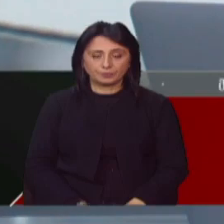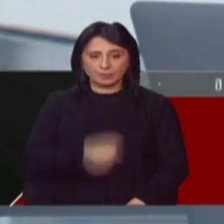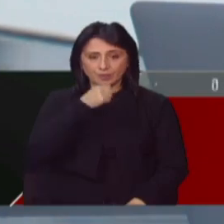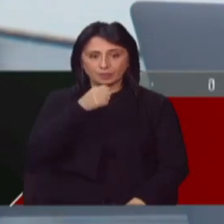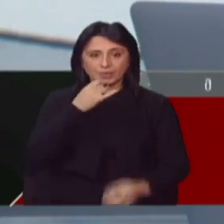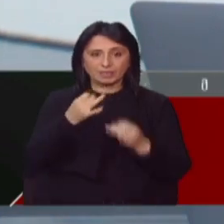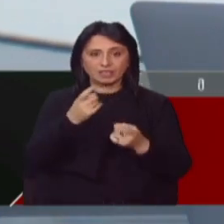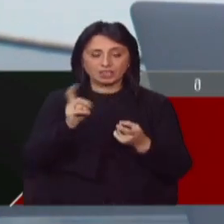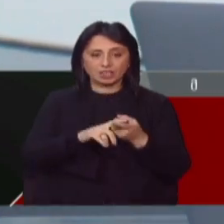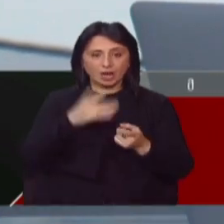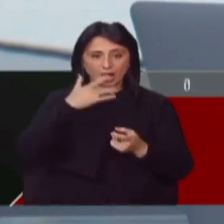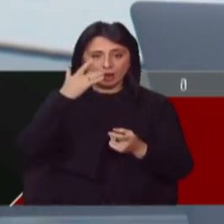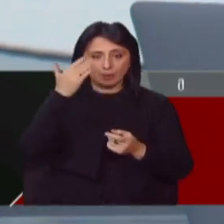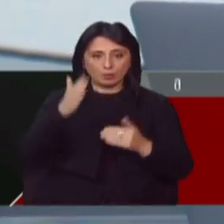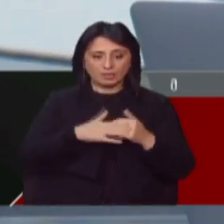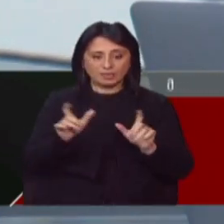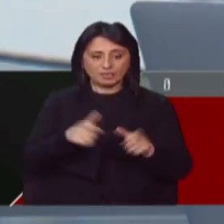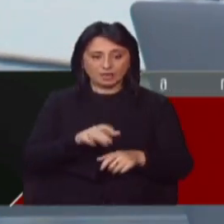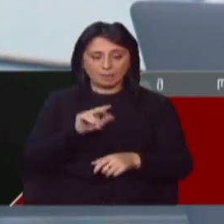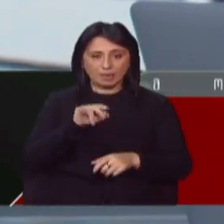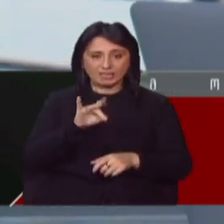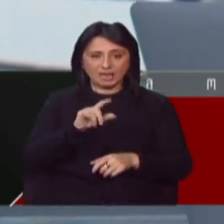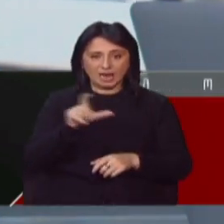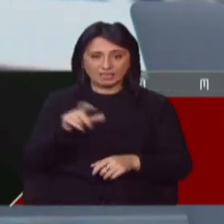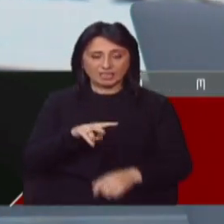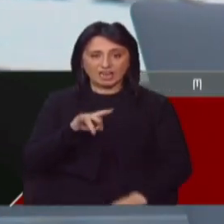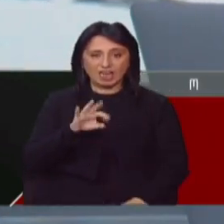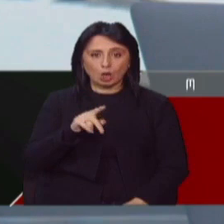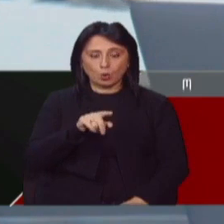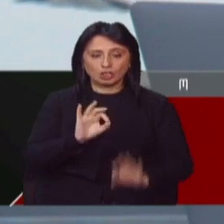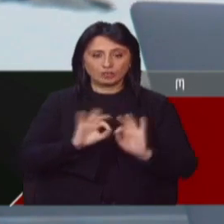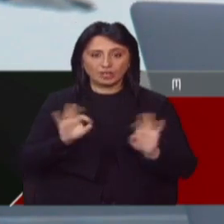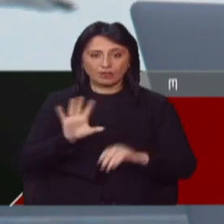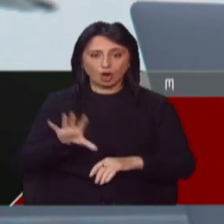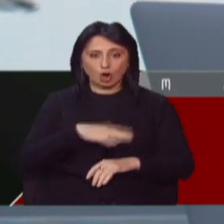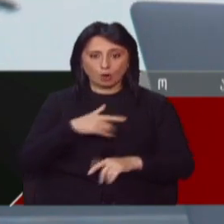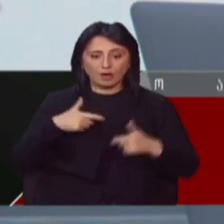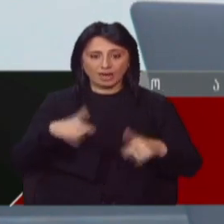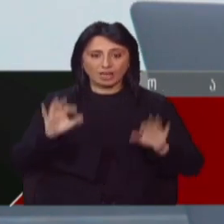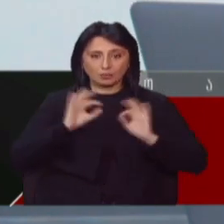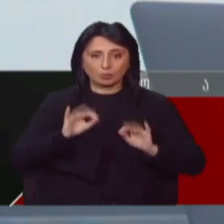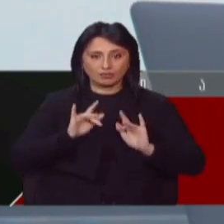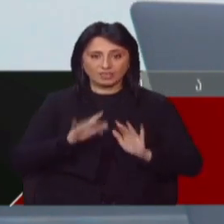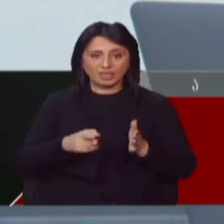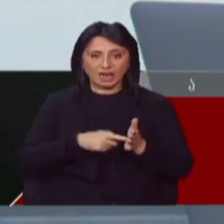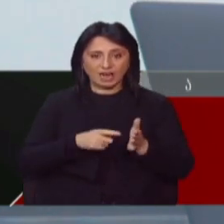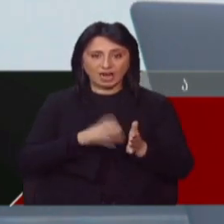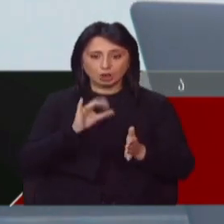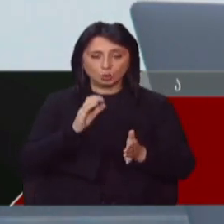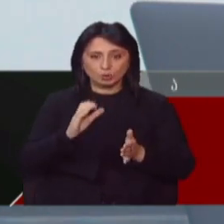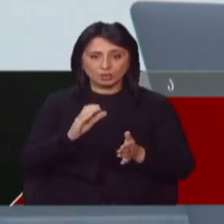Mediastan saubari sheekhva Amerikis mier sanktsirebul Otar Partsxaladzesas Grigol Liluashvilis ganzxadebit qopili genprokuroris sakmeze gamozebas